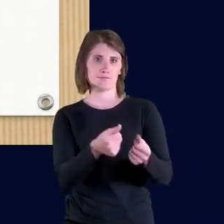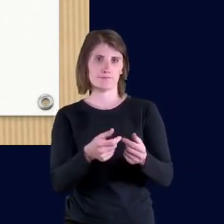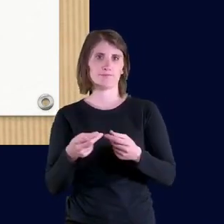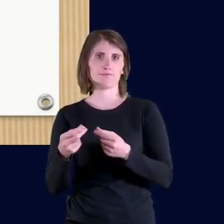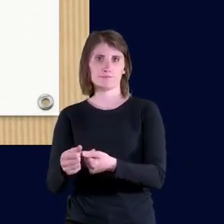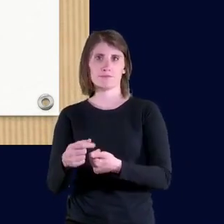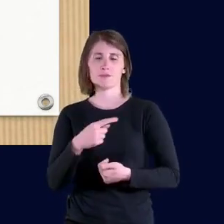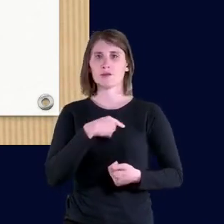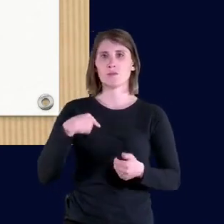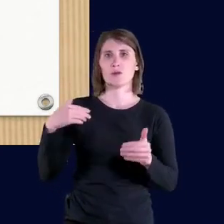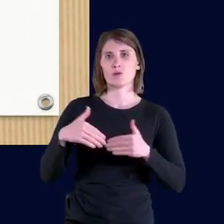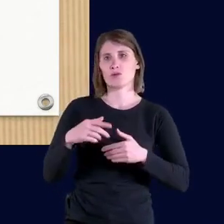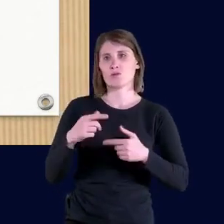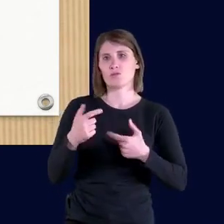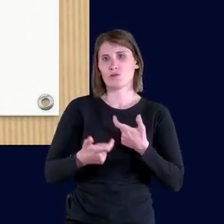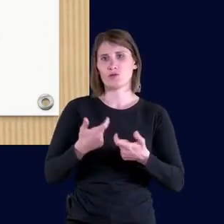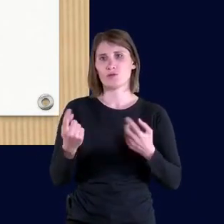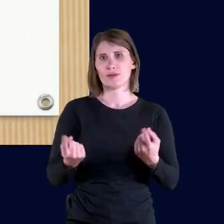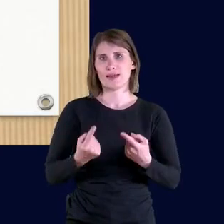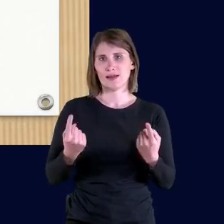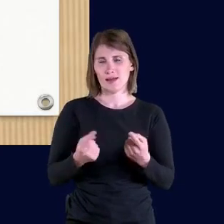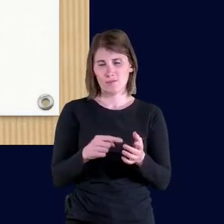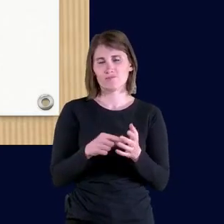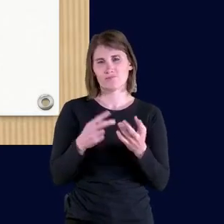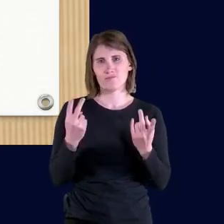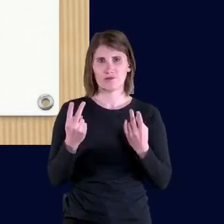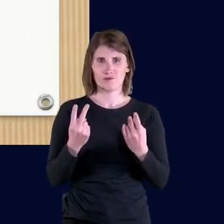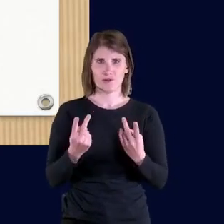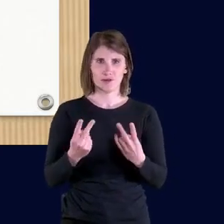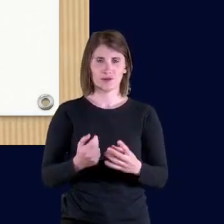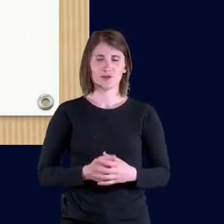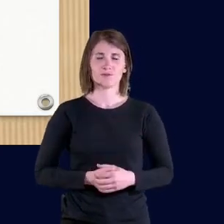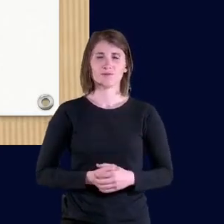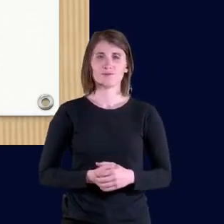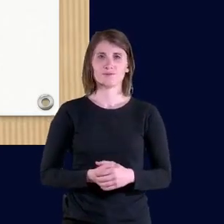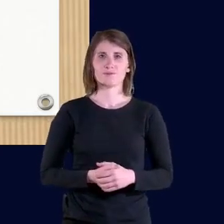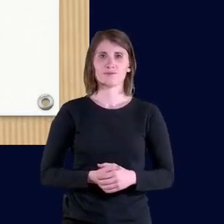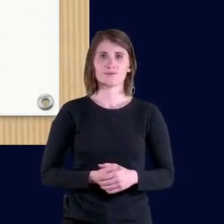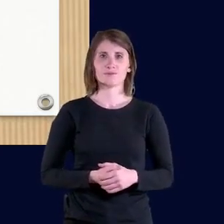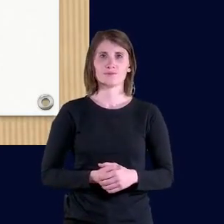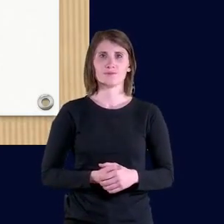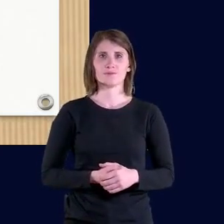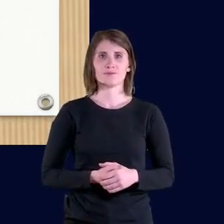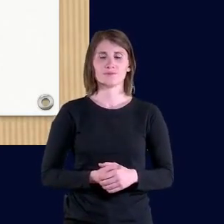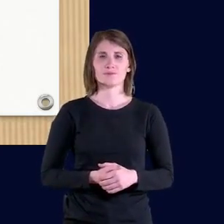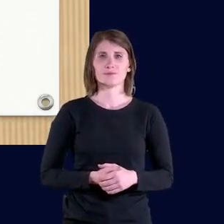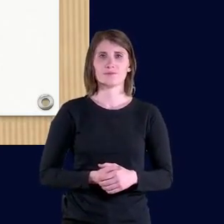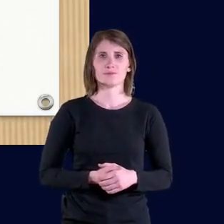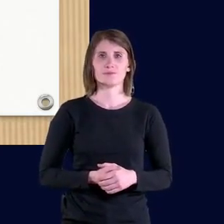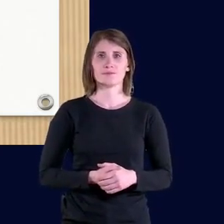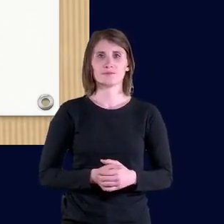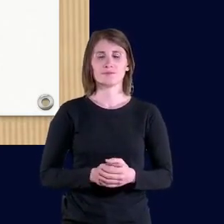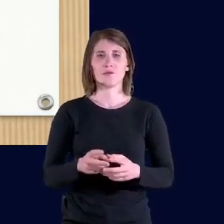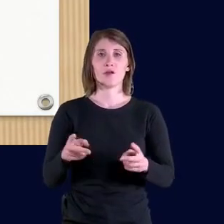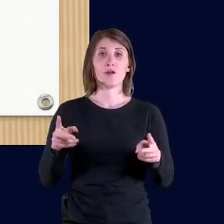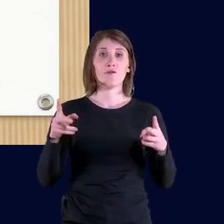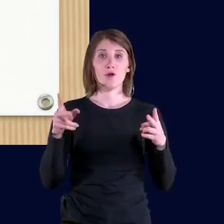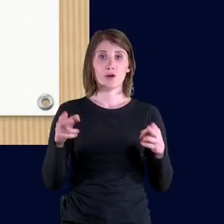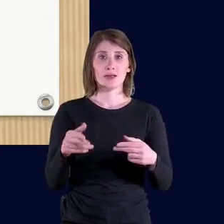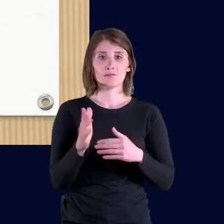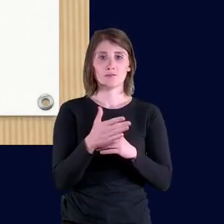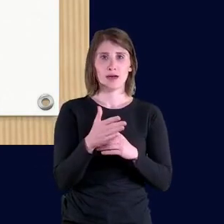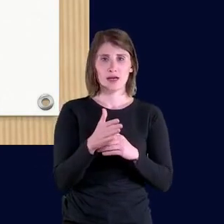zareklamować jest to bardzo trudne a w okresie od